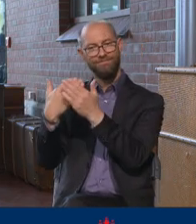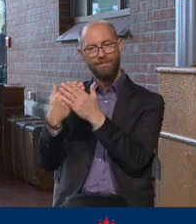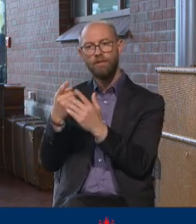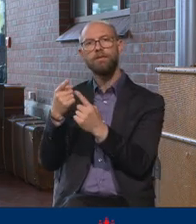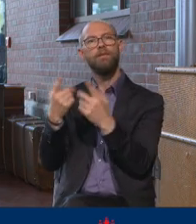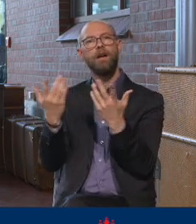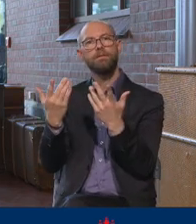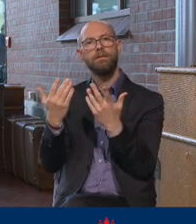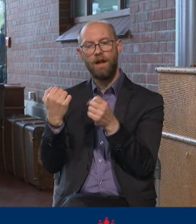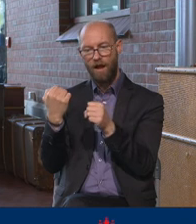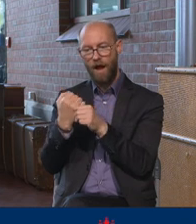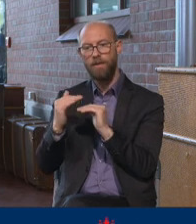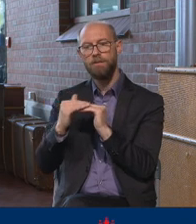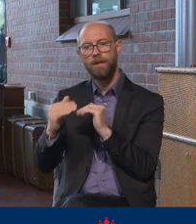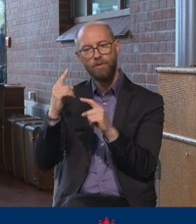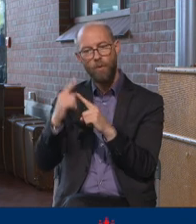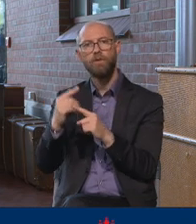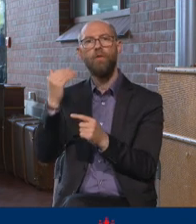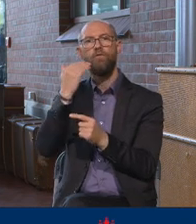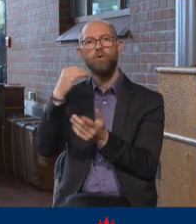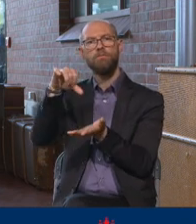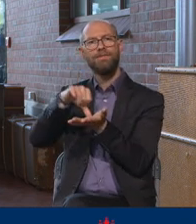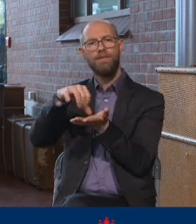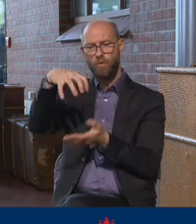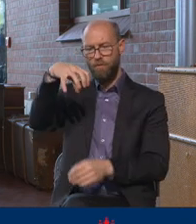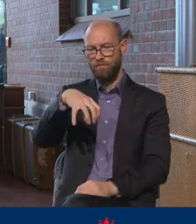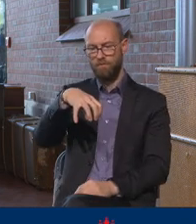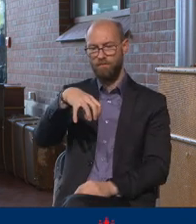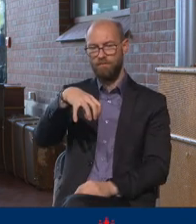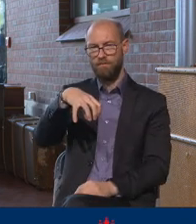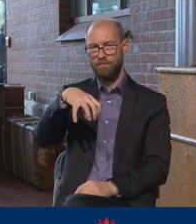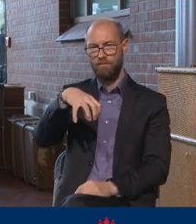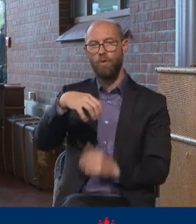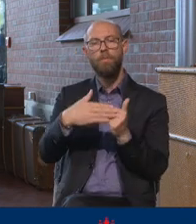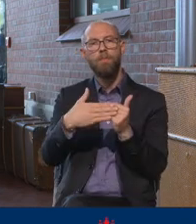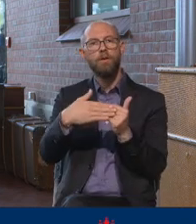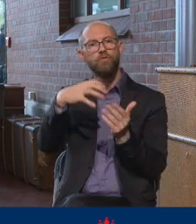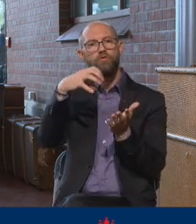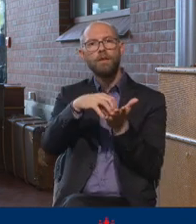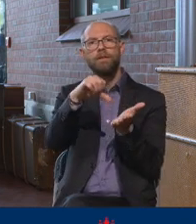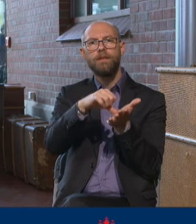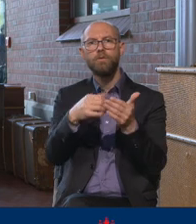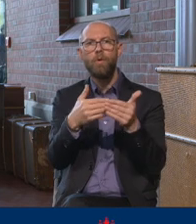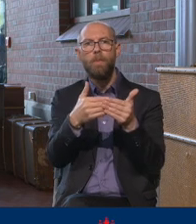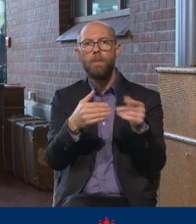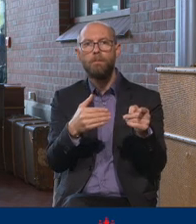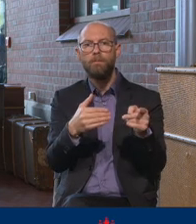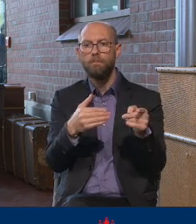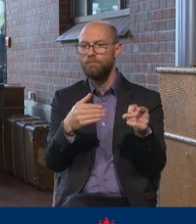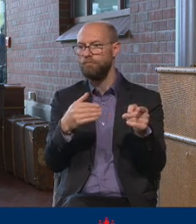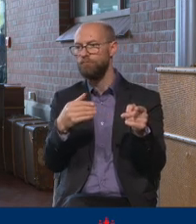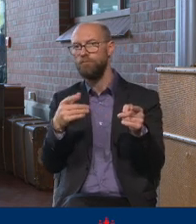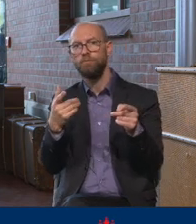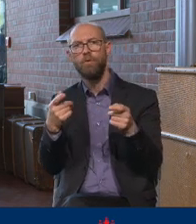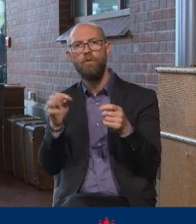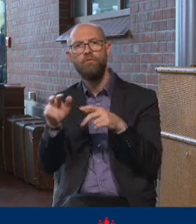und auch wohnungen im zentrum im innersten bereich der stadt wo es große infrastrukturen gibt wo es die s-bahn gibt wo